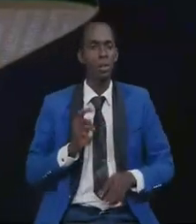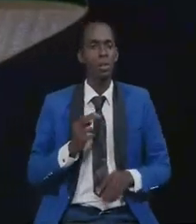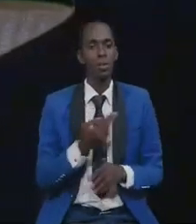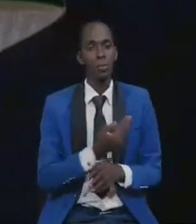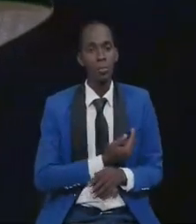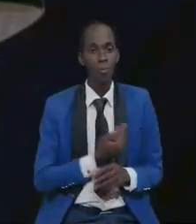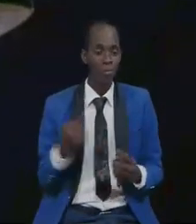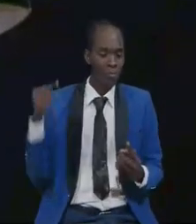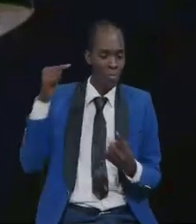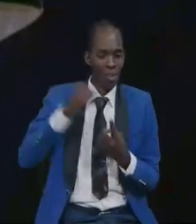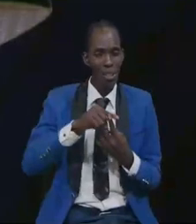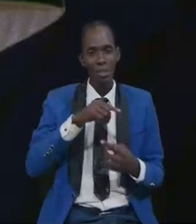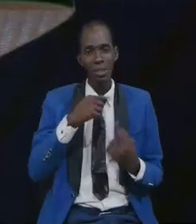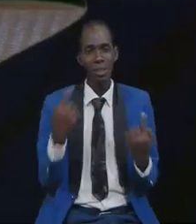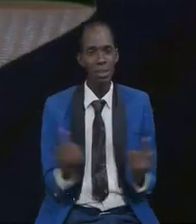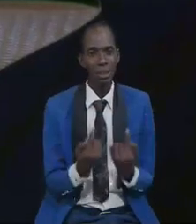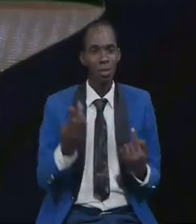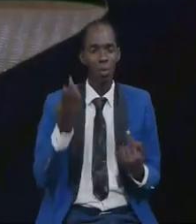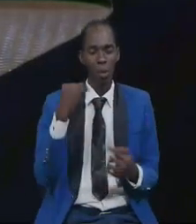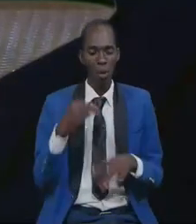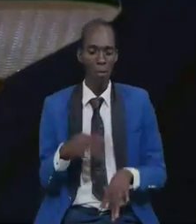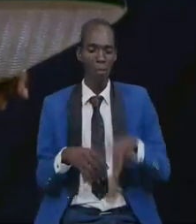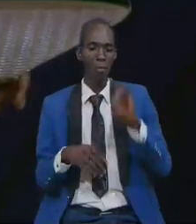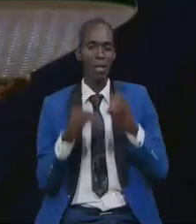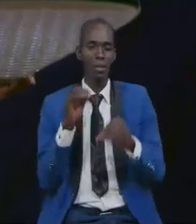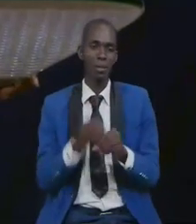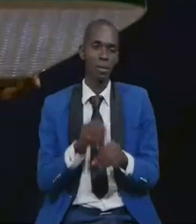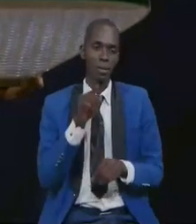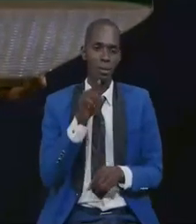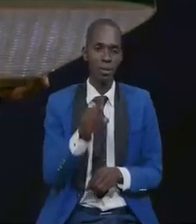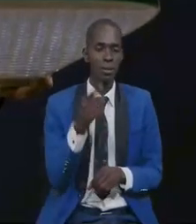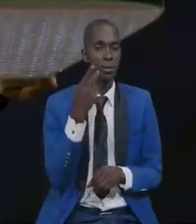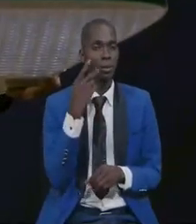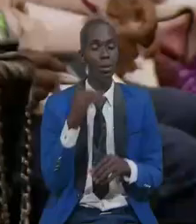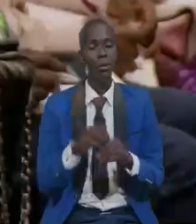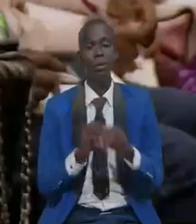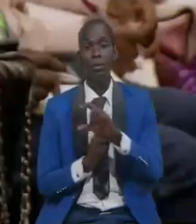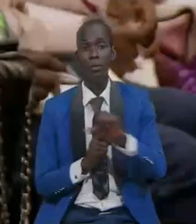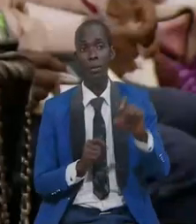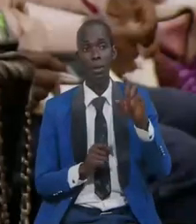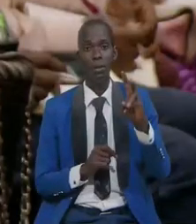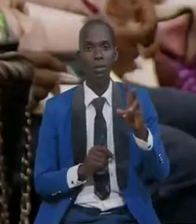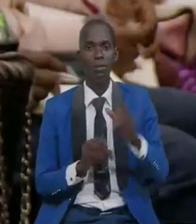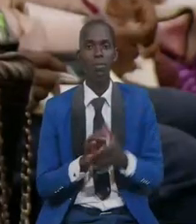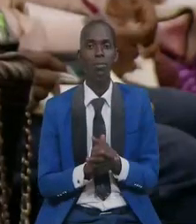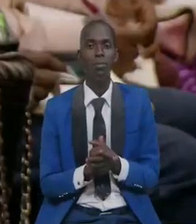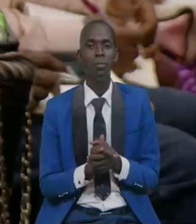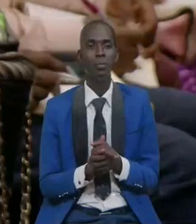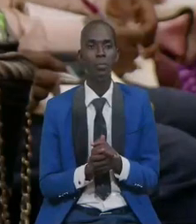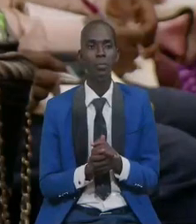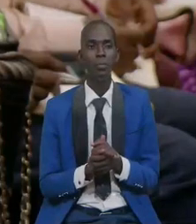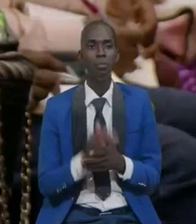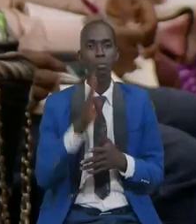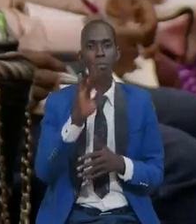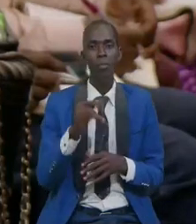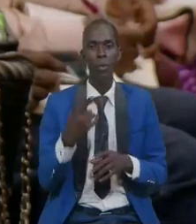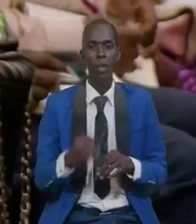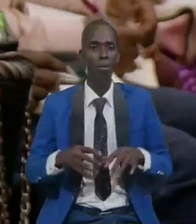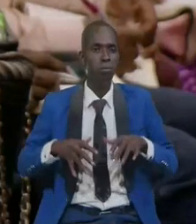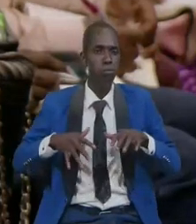l'iniquité a été trouvée chez toi. Verset 16. Et par la grandeur de ton